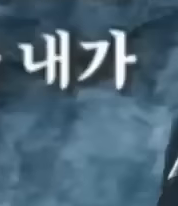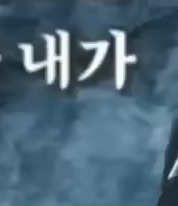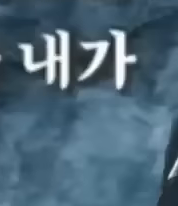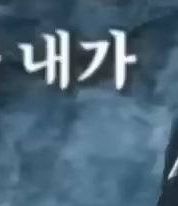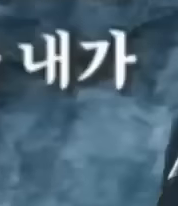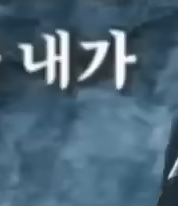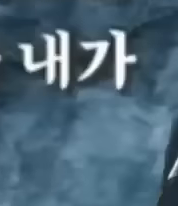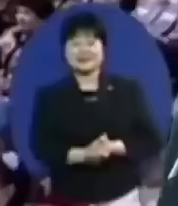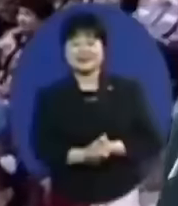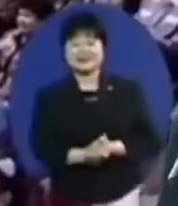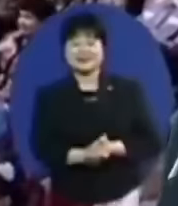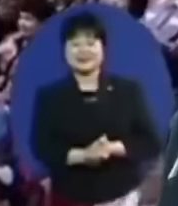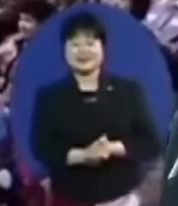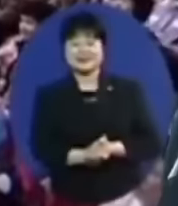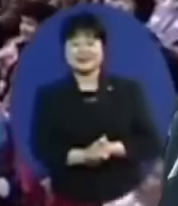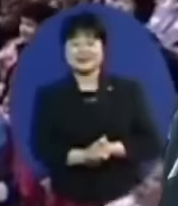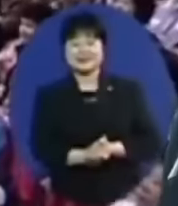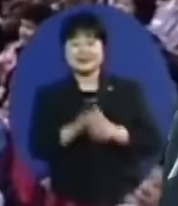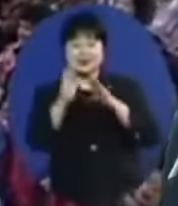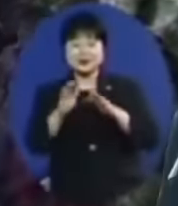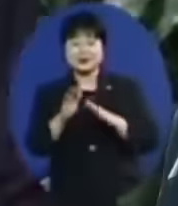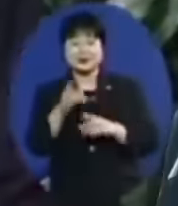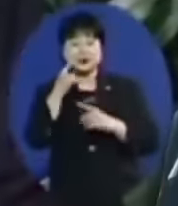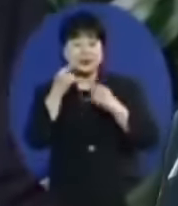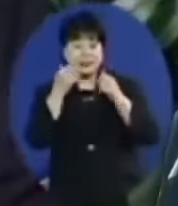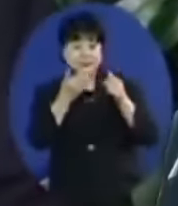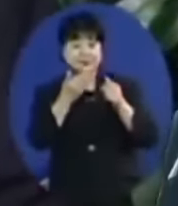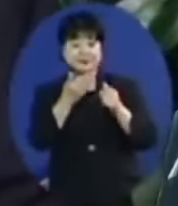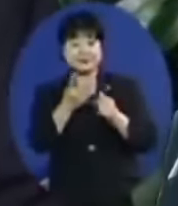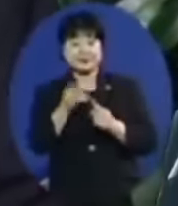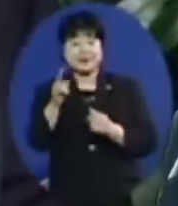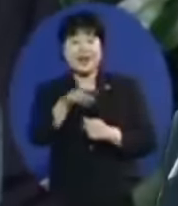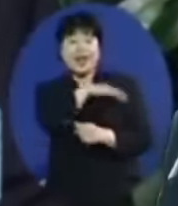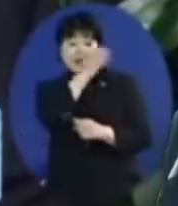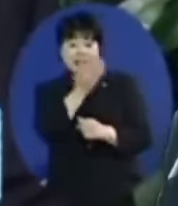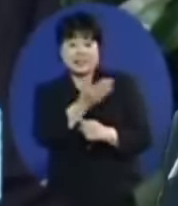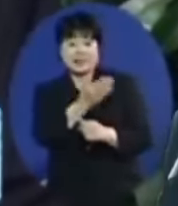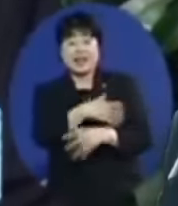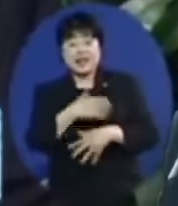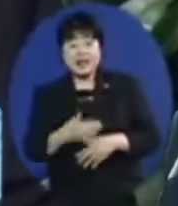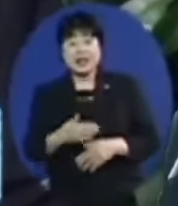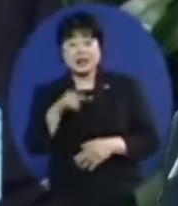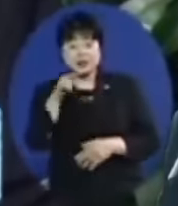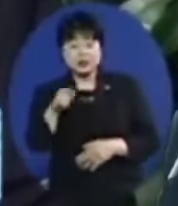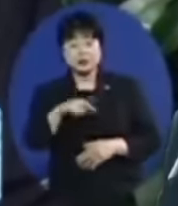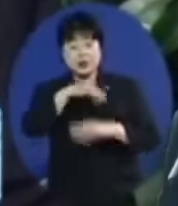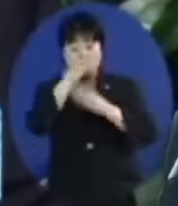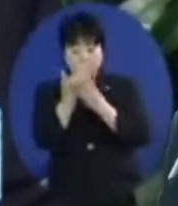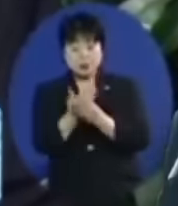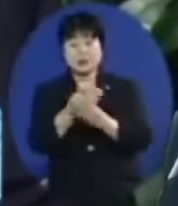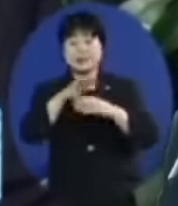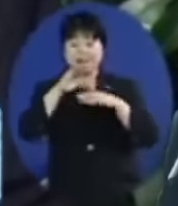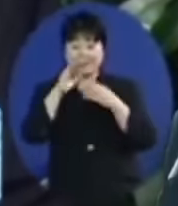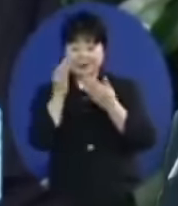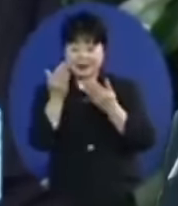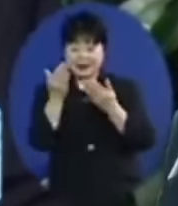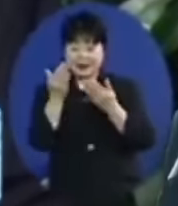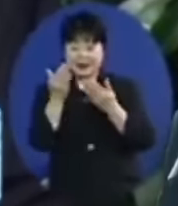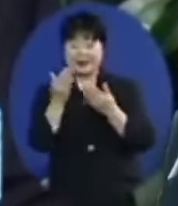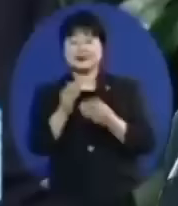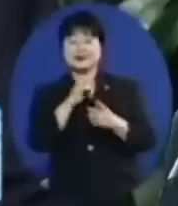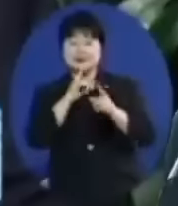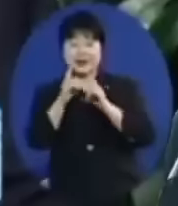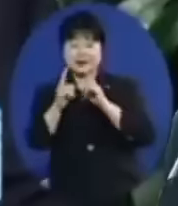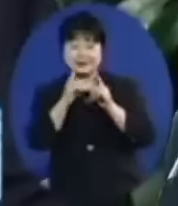아멘. 오늘 저는 내 능력이 약한 데서 온전하여 짐이라 하는